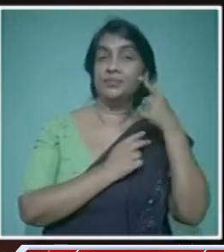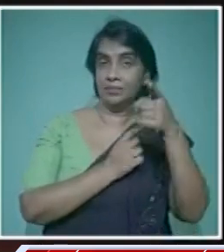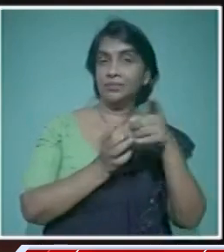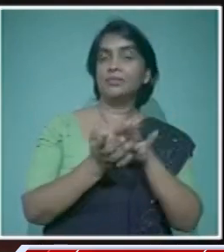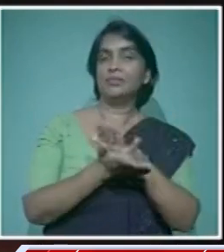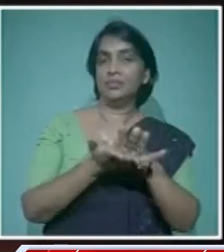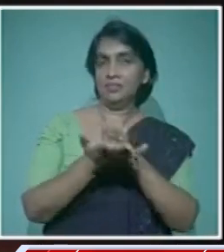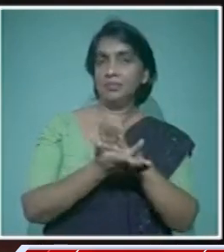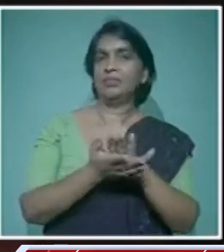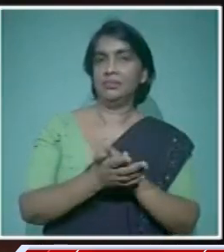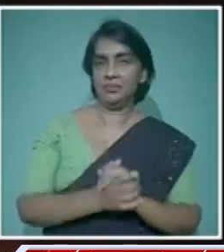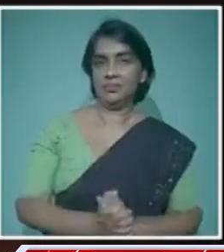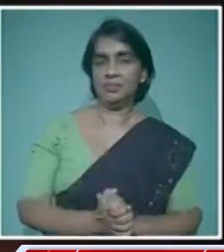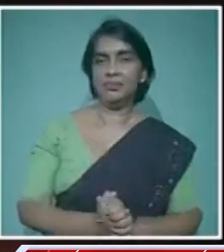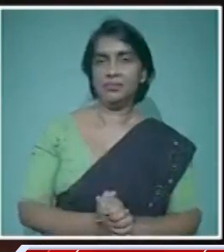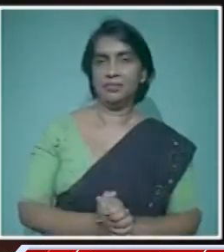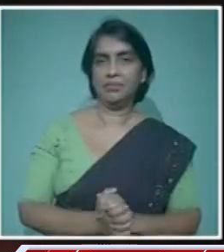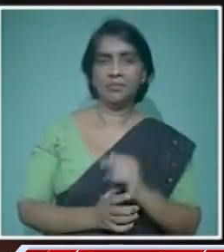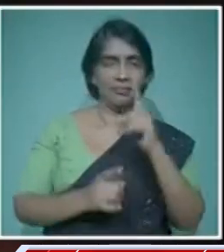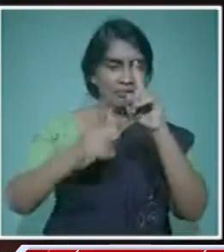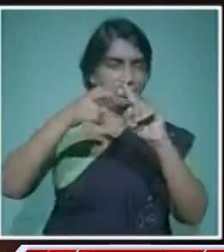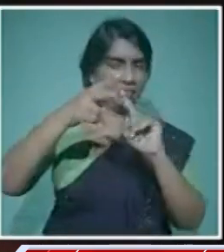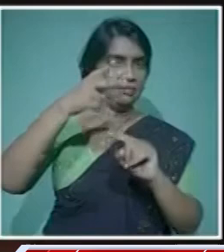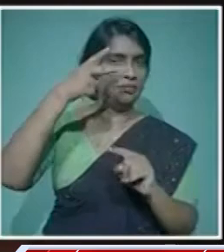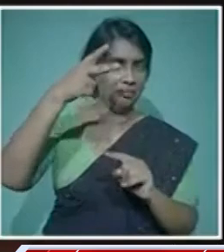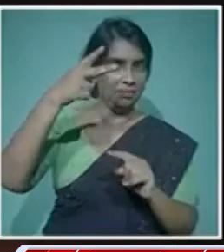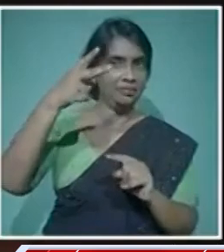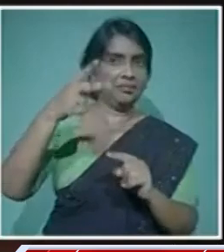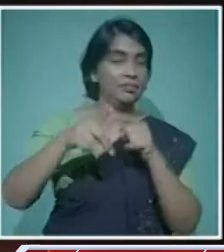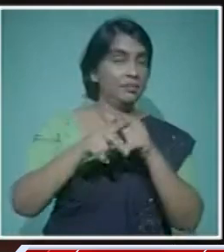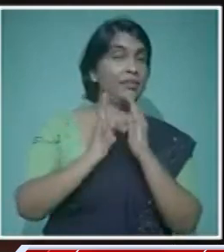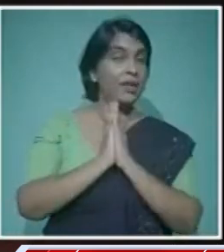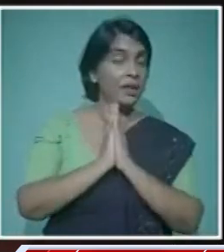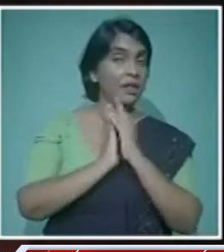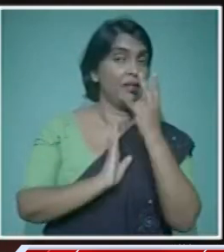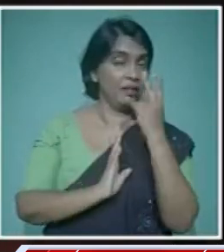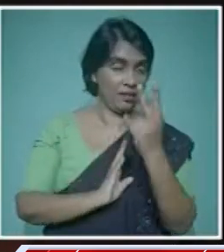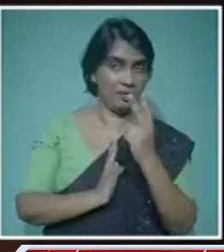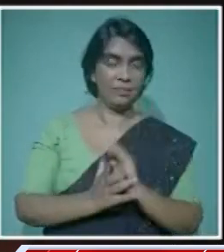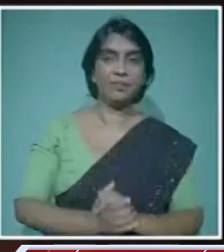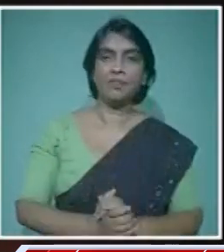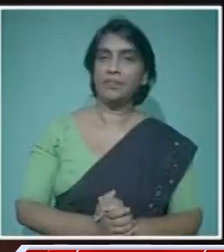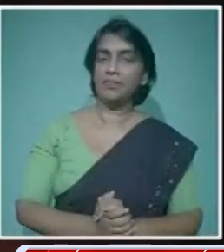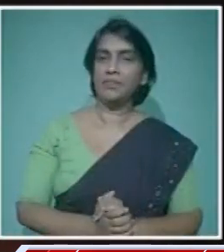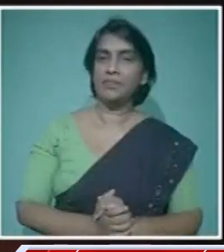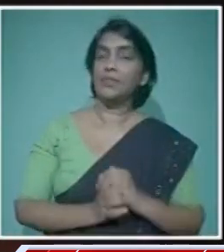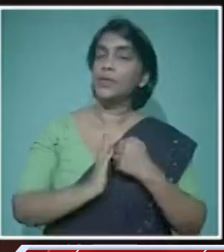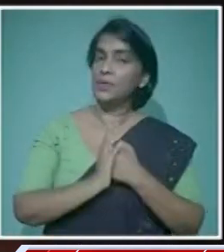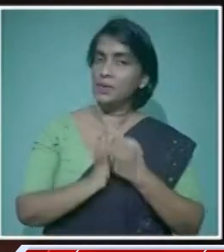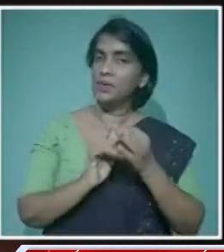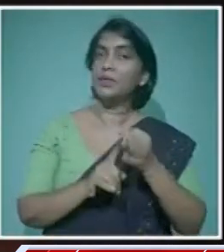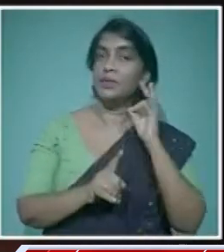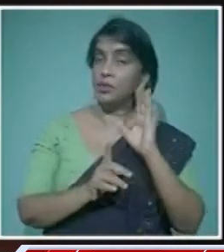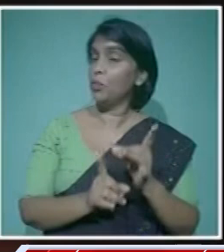එතුමාව නිවැරදි කරන එක අනිත් තව දෙකක් මම කියන්න කැමති මෙන්න මේ ගාථා දෙකත් මේ අපේ ගරු